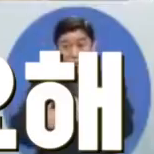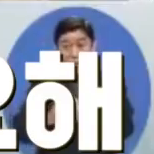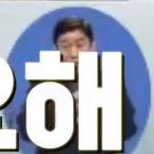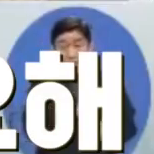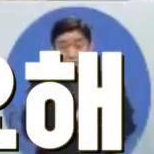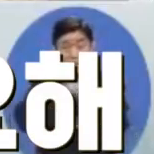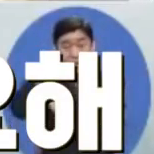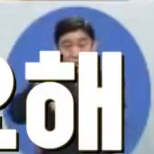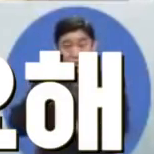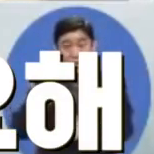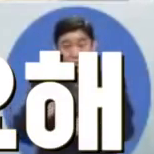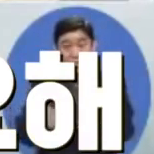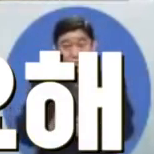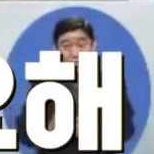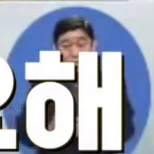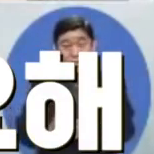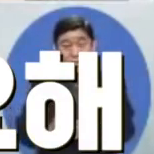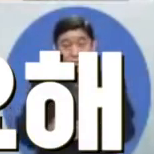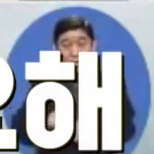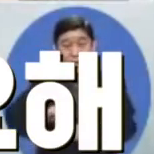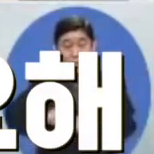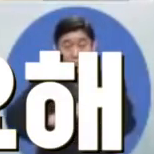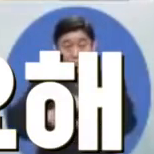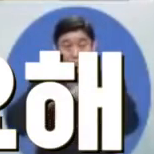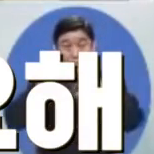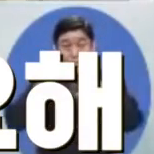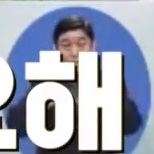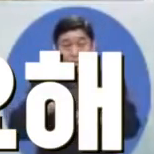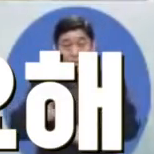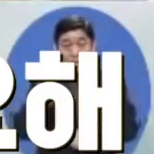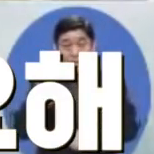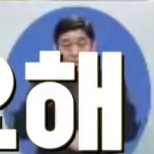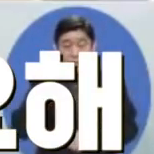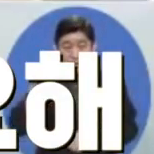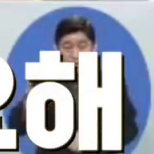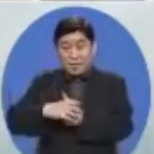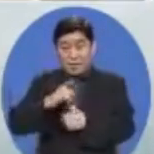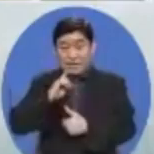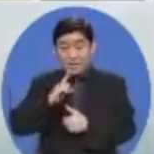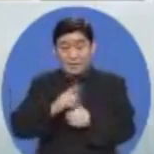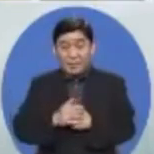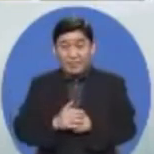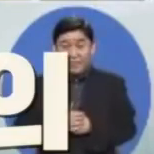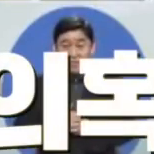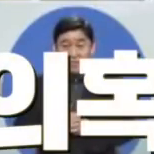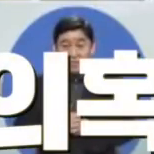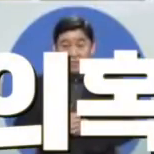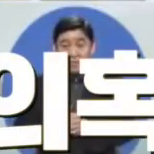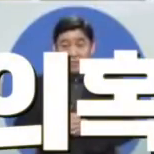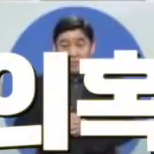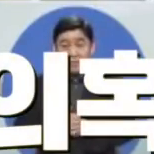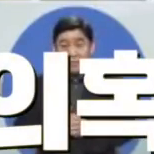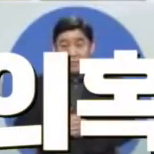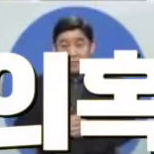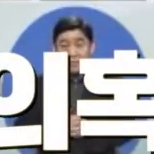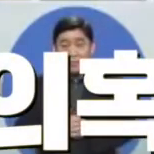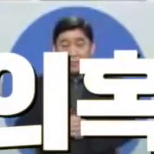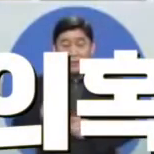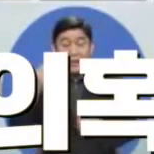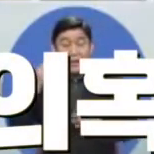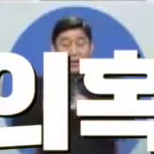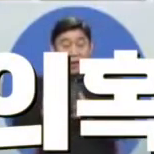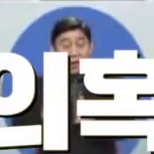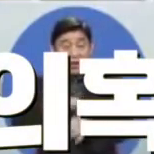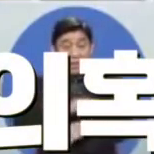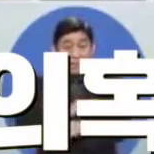구속됐습니까? 안 됐습니까? 구속됐습니다. 그래서 벌금형 받으셨죠? 네, 150만 원 받았습니다. 그 연예인 스캔들 문제